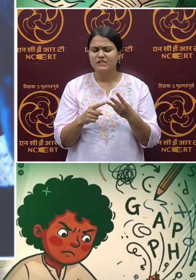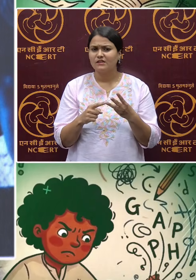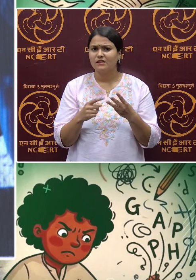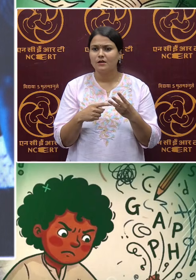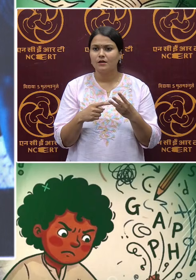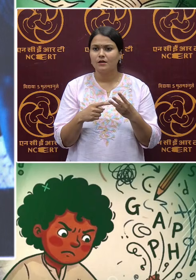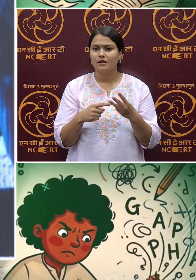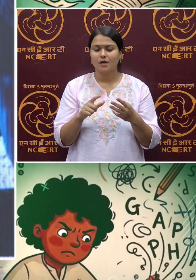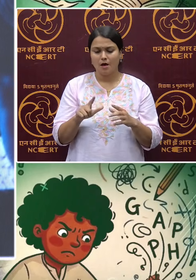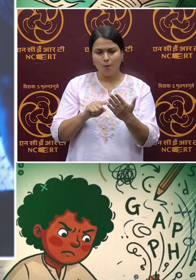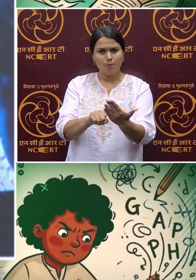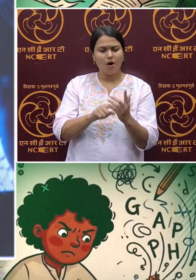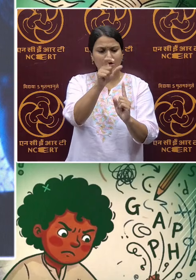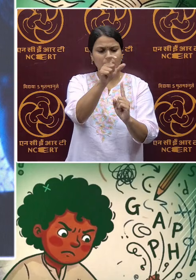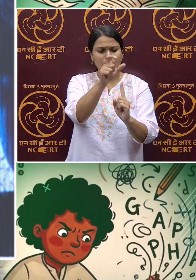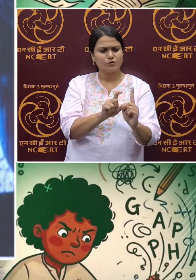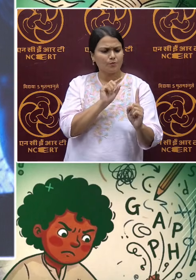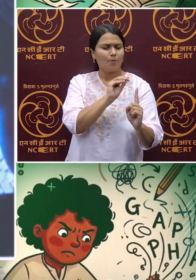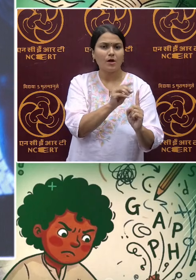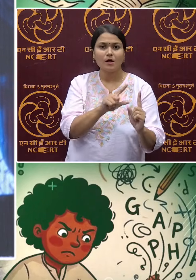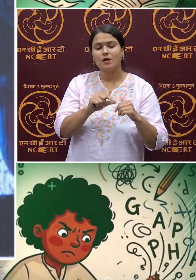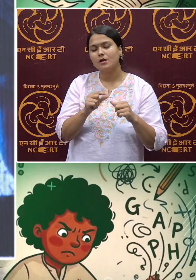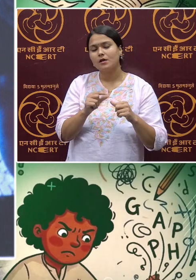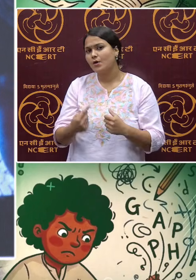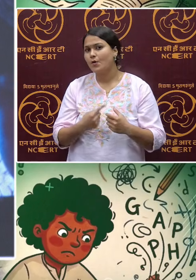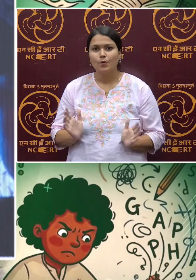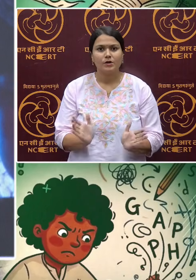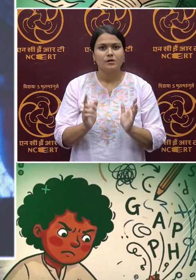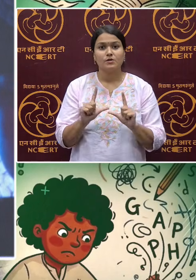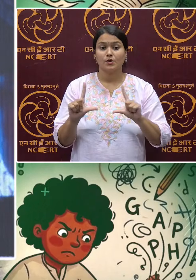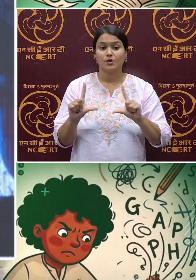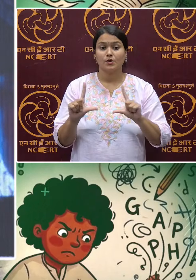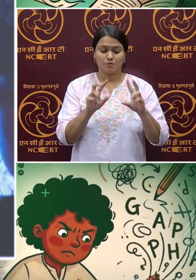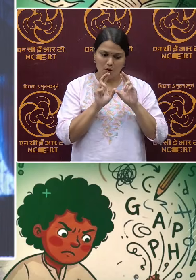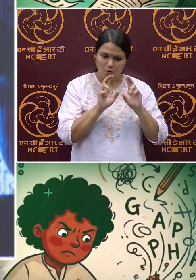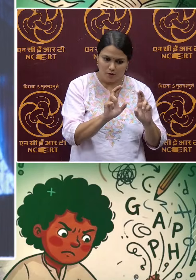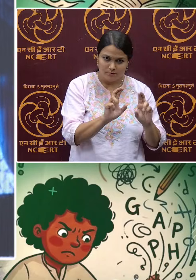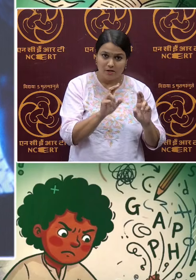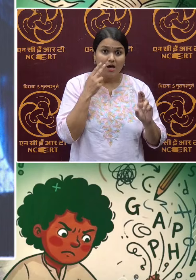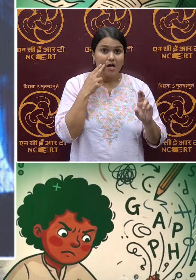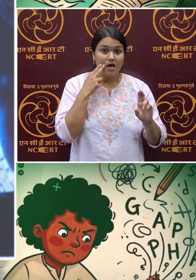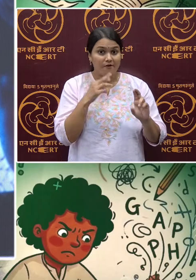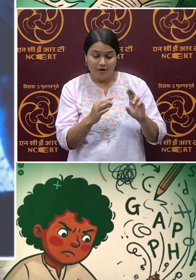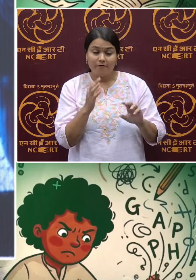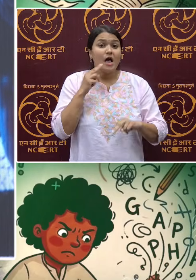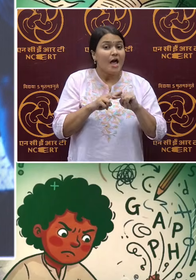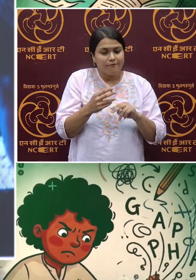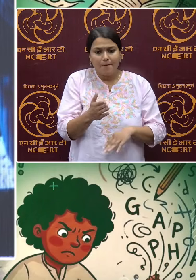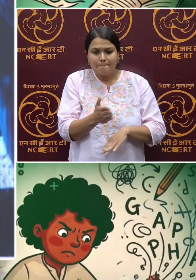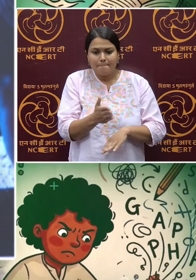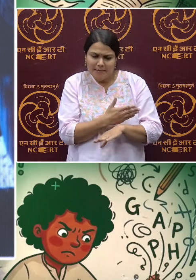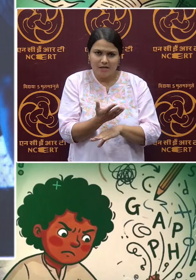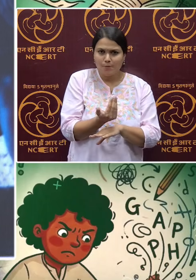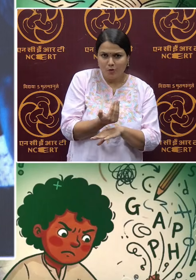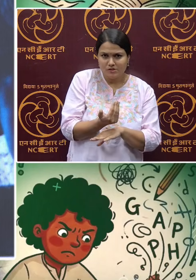किसी को लेबल नहीं करना. इट्स आवर एफर्ट टू ओनली screen this as early as possible at the school level to